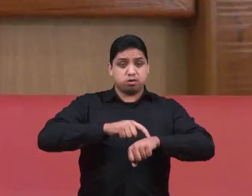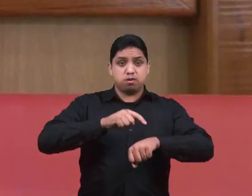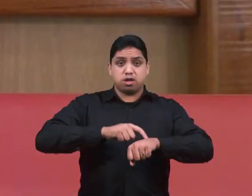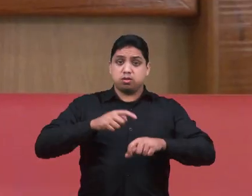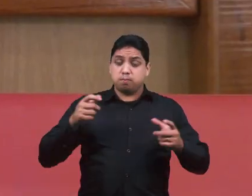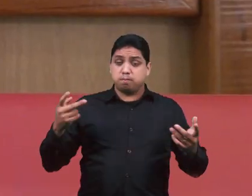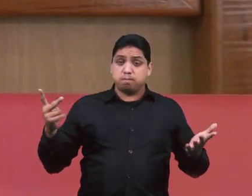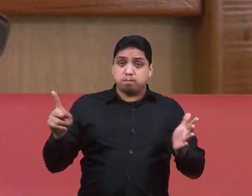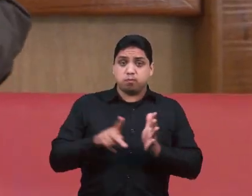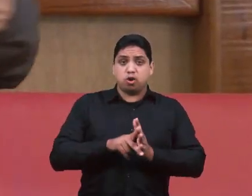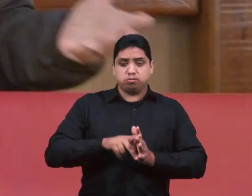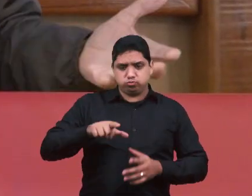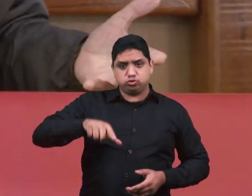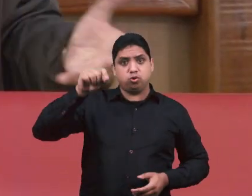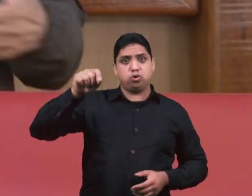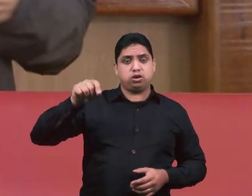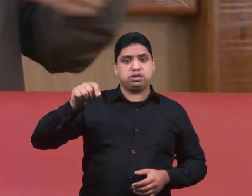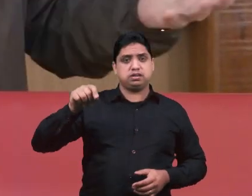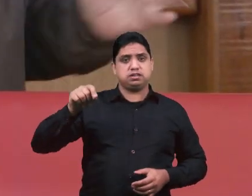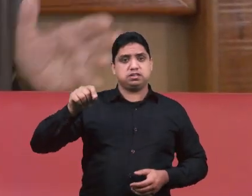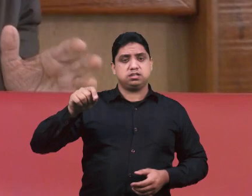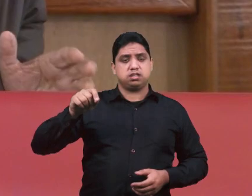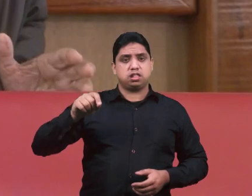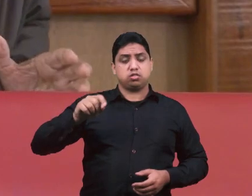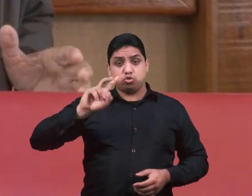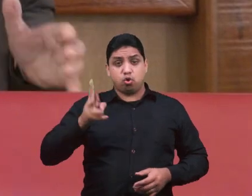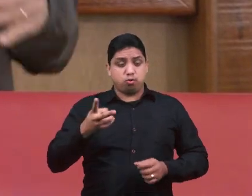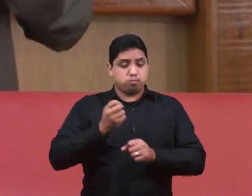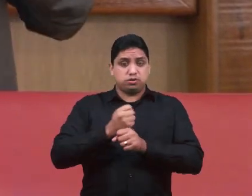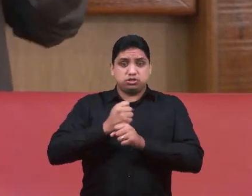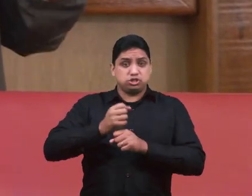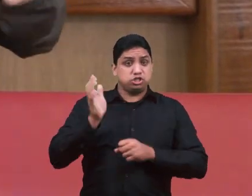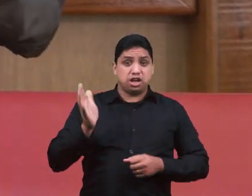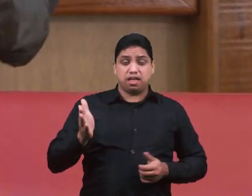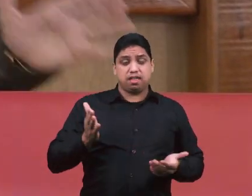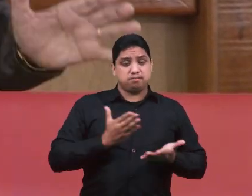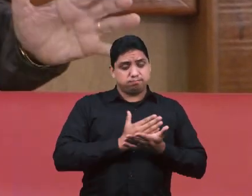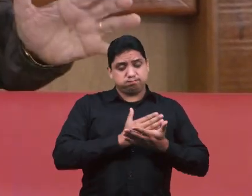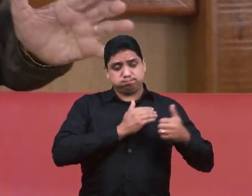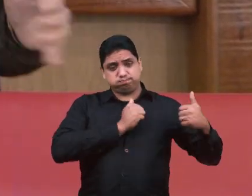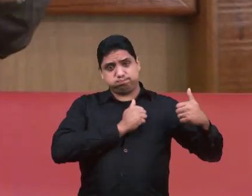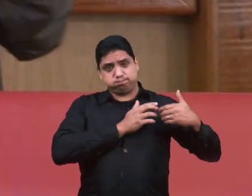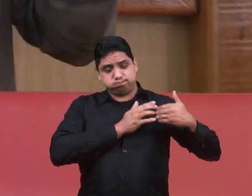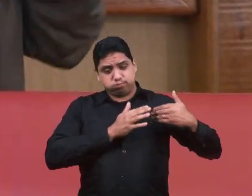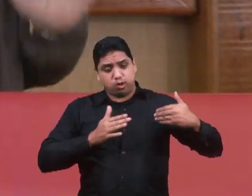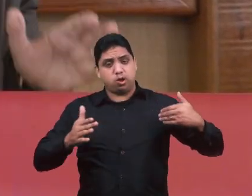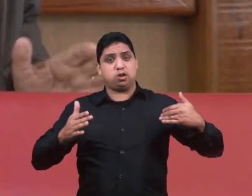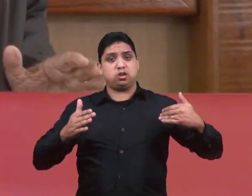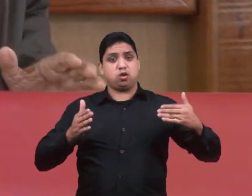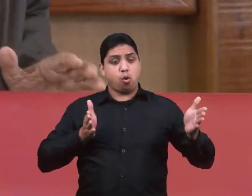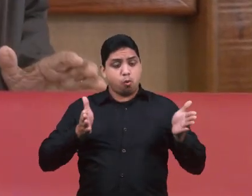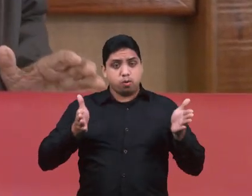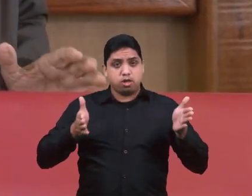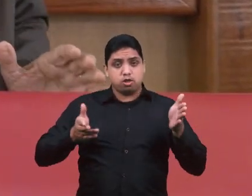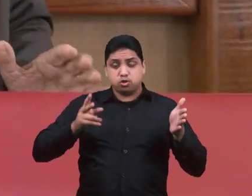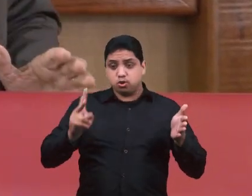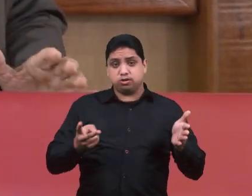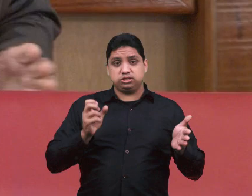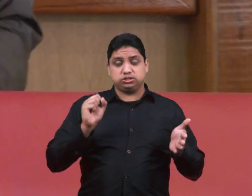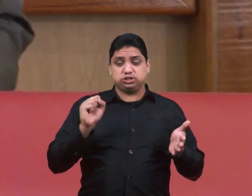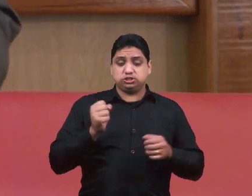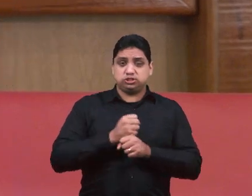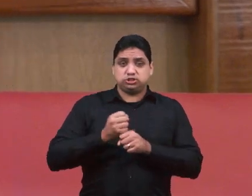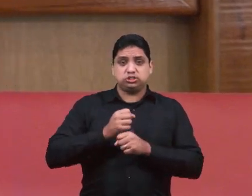de décision. Donc, 2000 ans déjà, on va attendre quoi? Changer? Ou on change, on